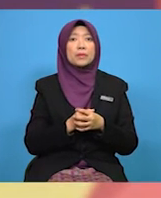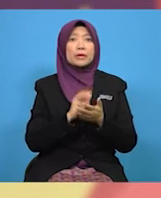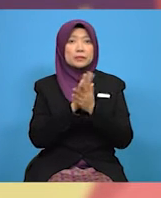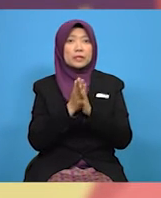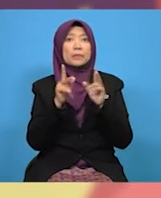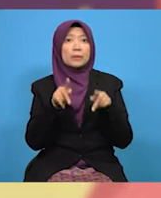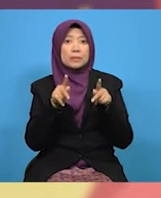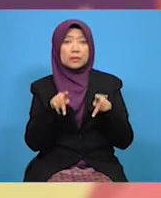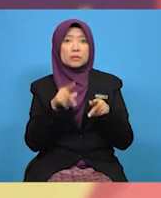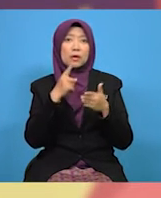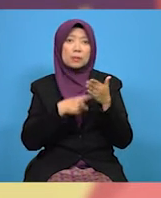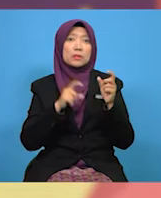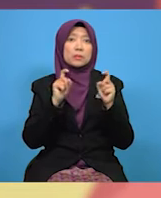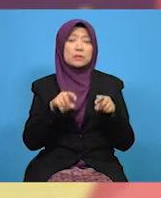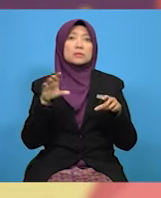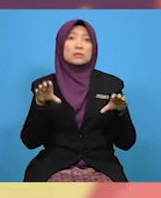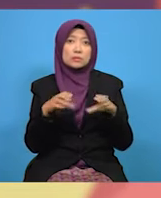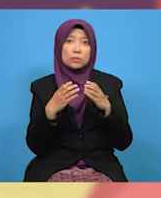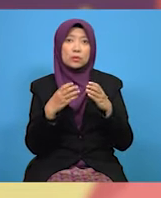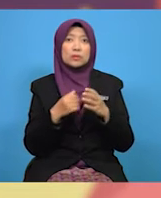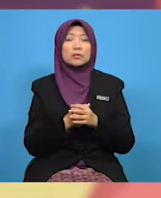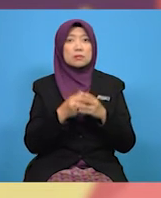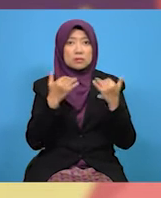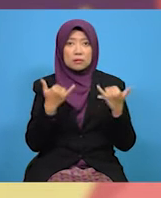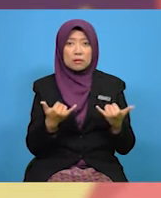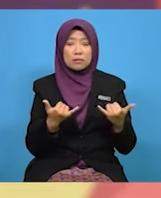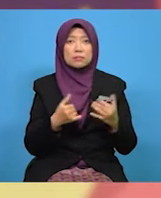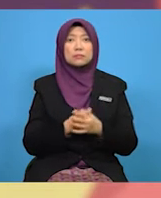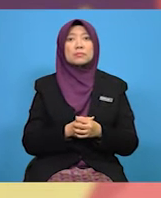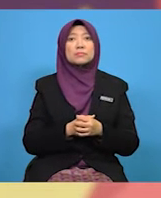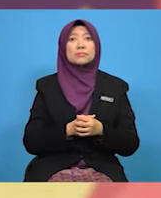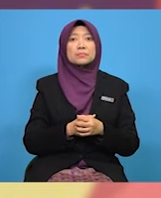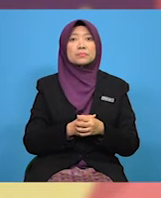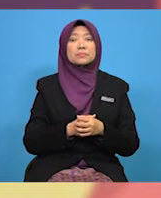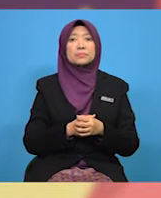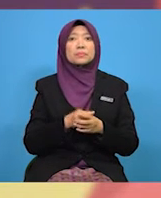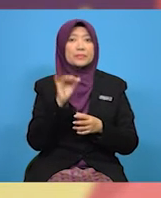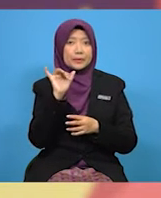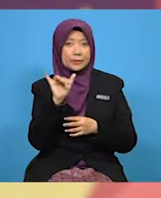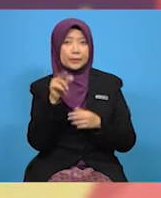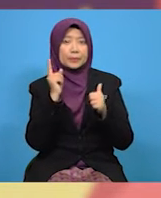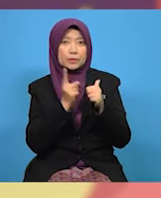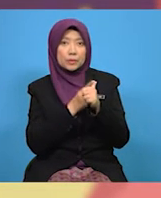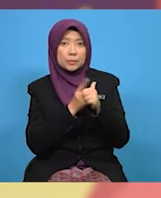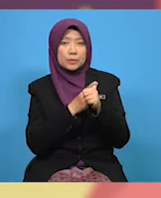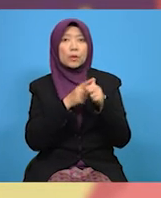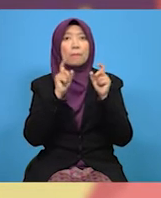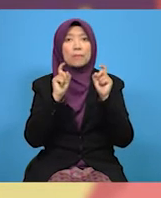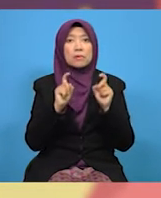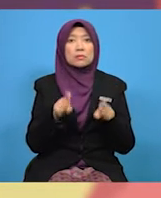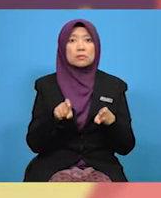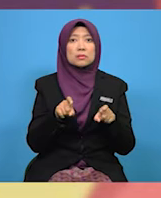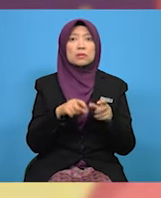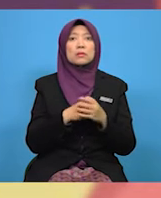jadi pelajar apa yang kita perlakukan sekarang yeah pertama sekali